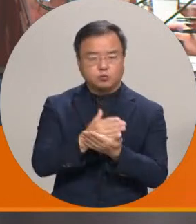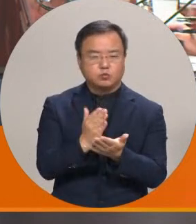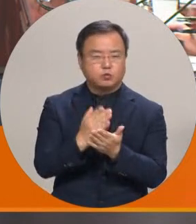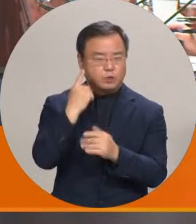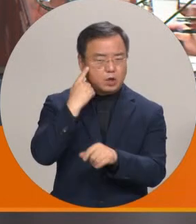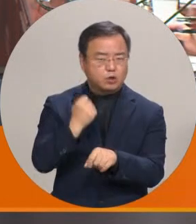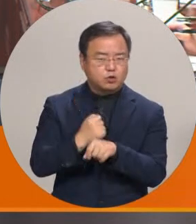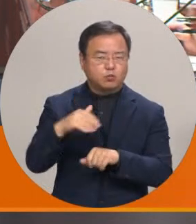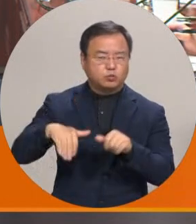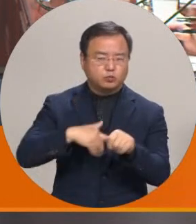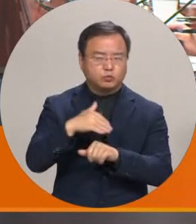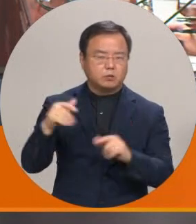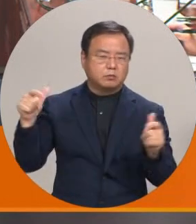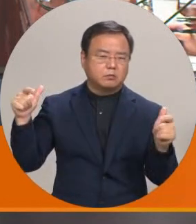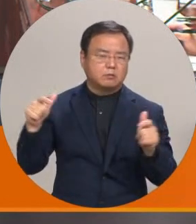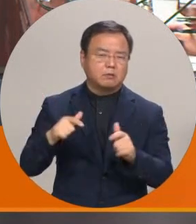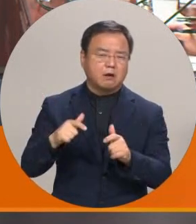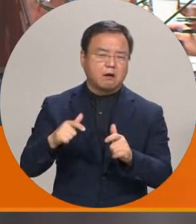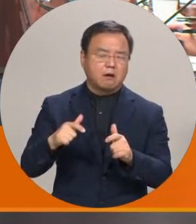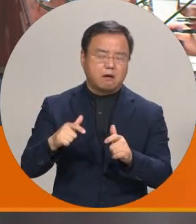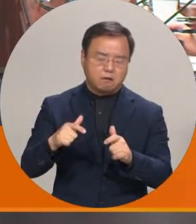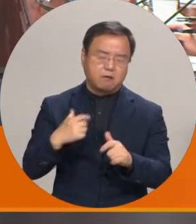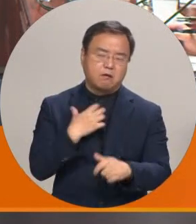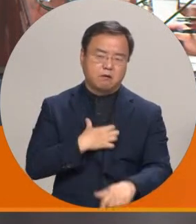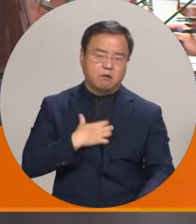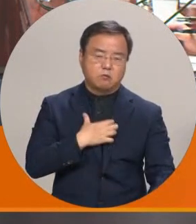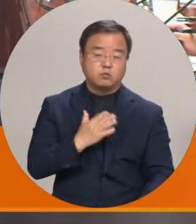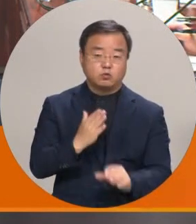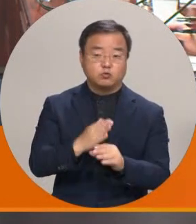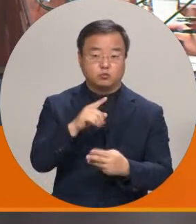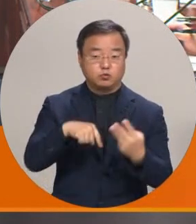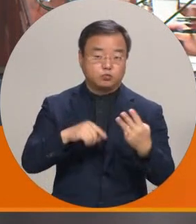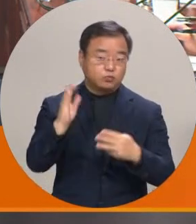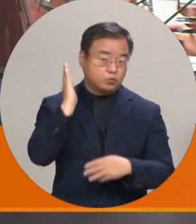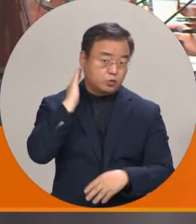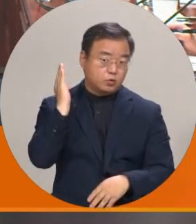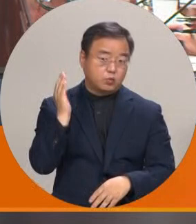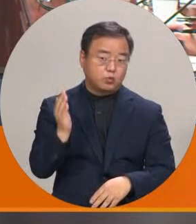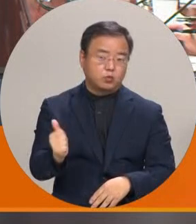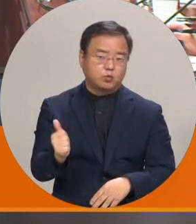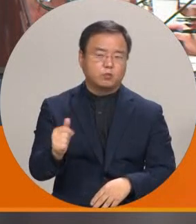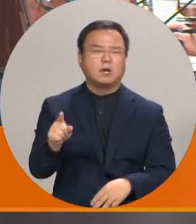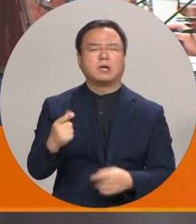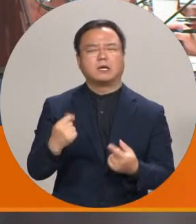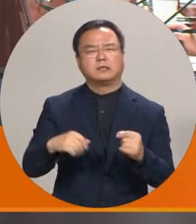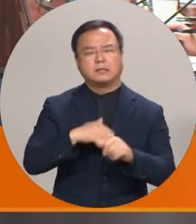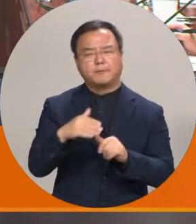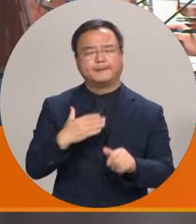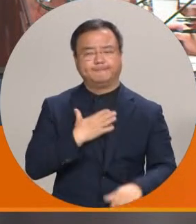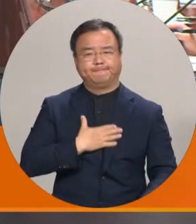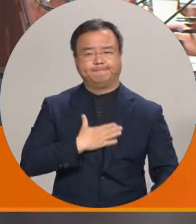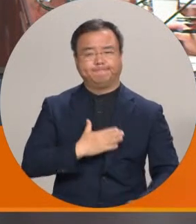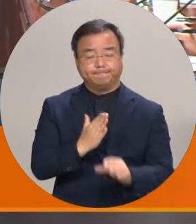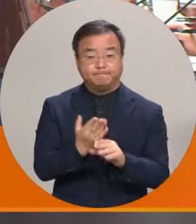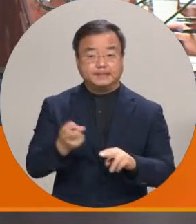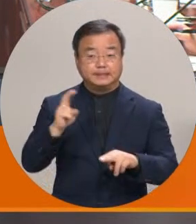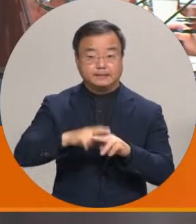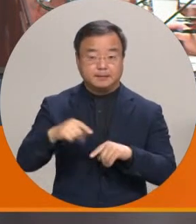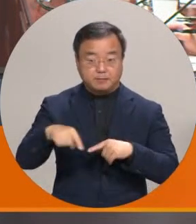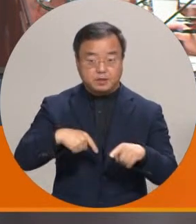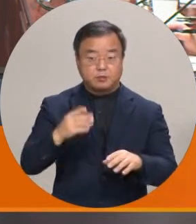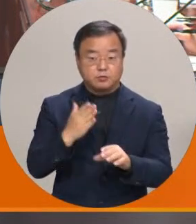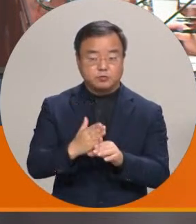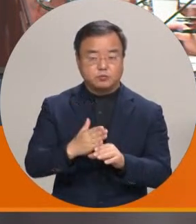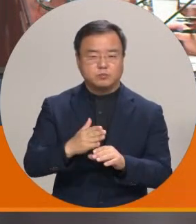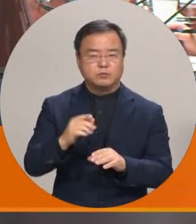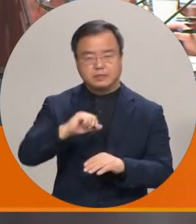환경이 위축될 우려가 큽니다 윤성열 대통령은이 같은 우려를 잘 알고 있다며 재임 중 r&d 예산을